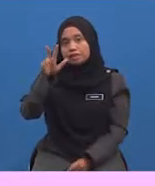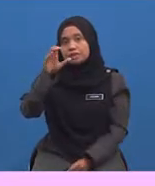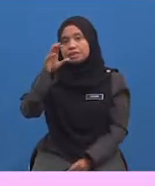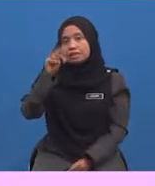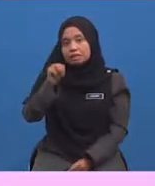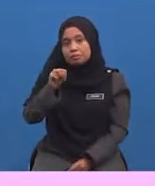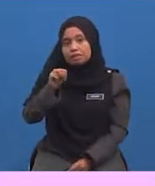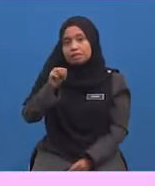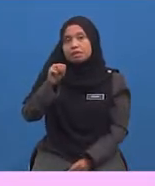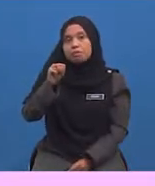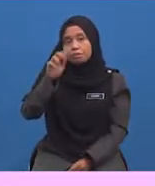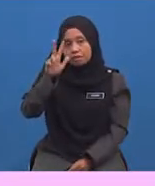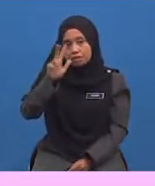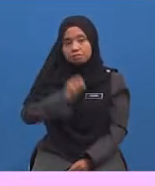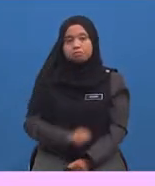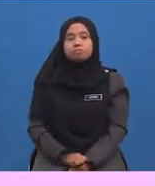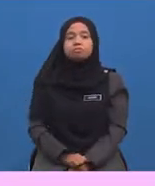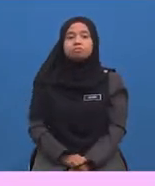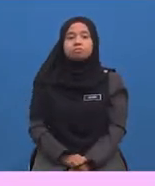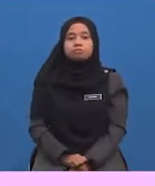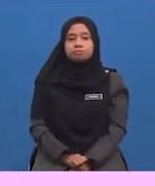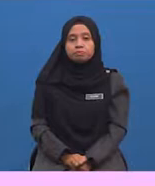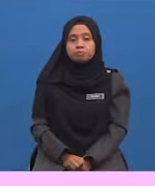1437.33 cm padu.